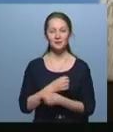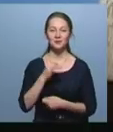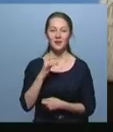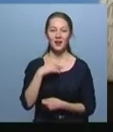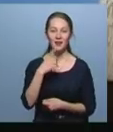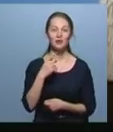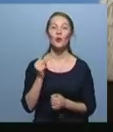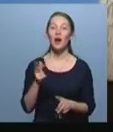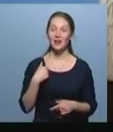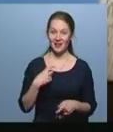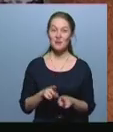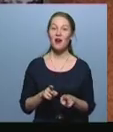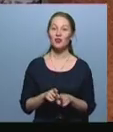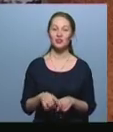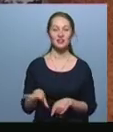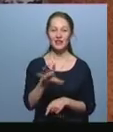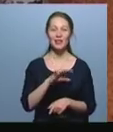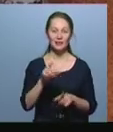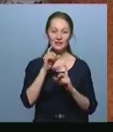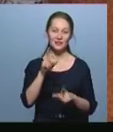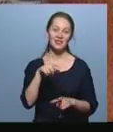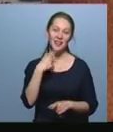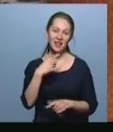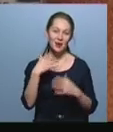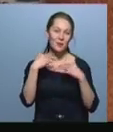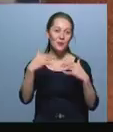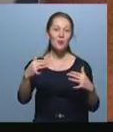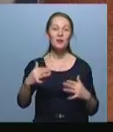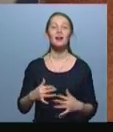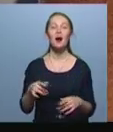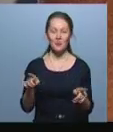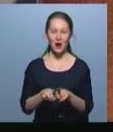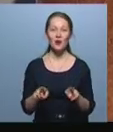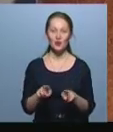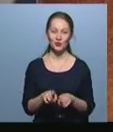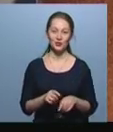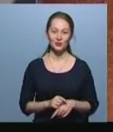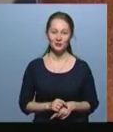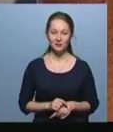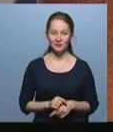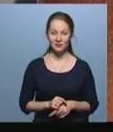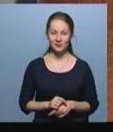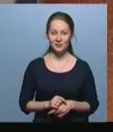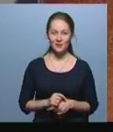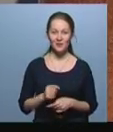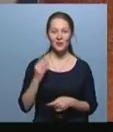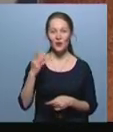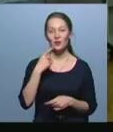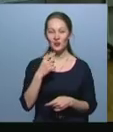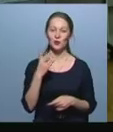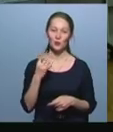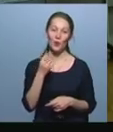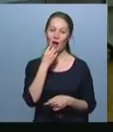ну и как, я похож? Ну и публика-то сказала, похож. Он говорит, ну,